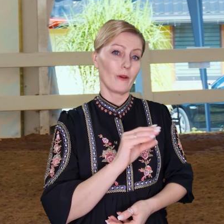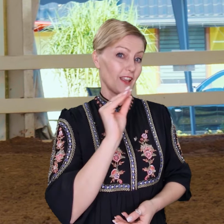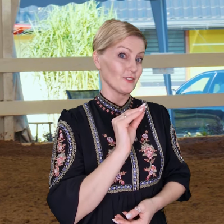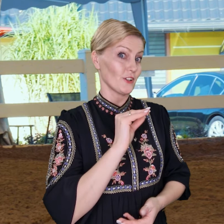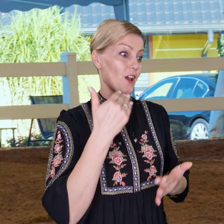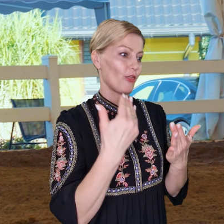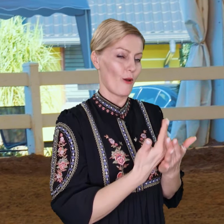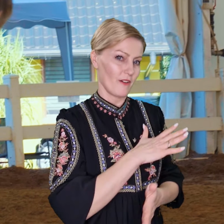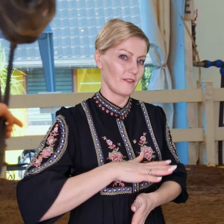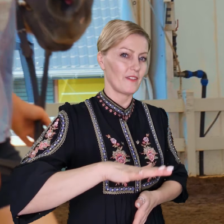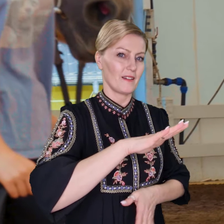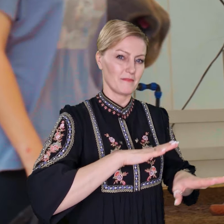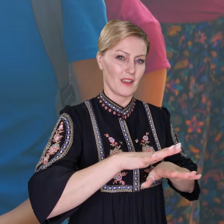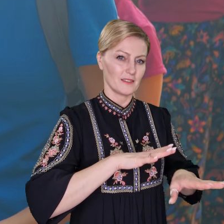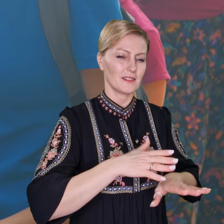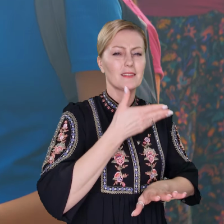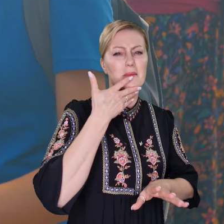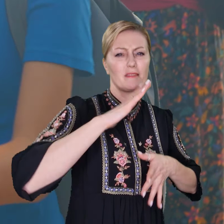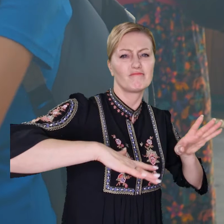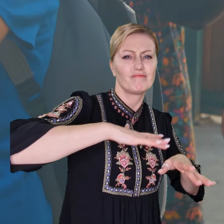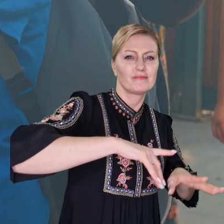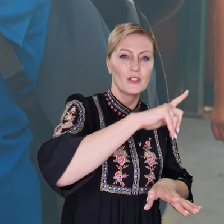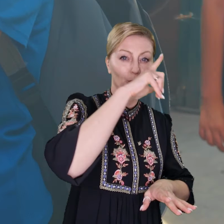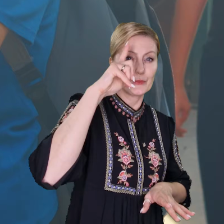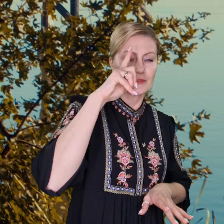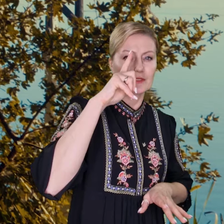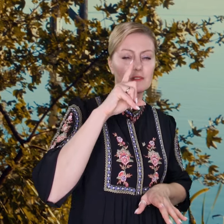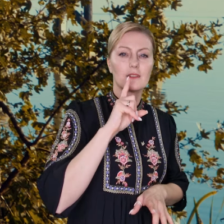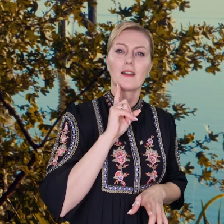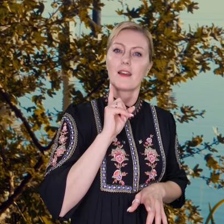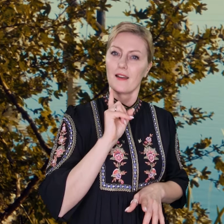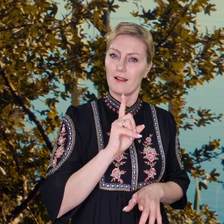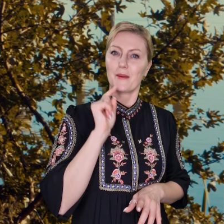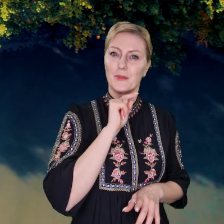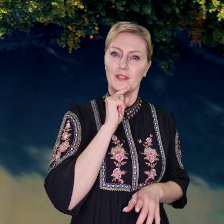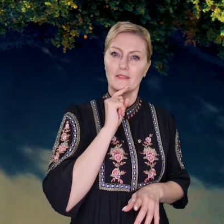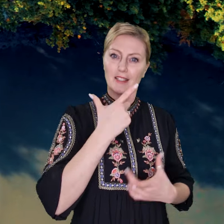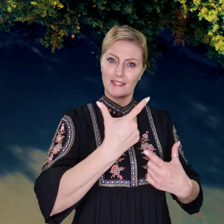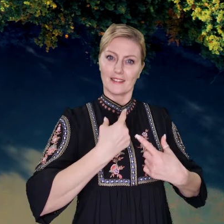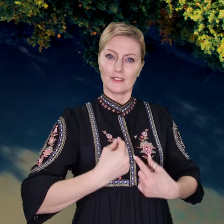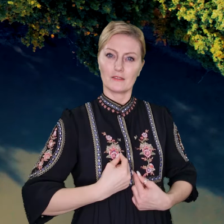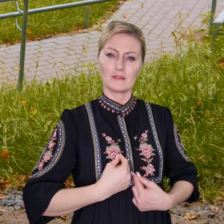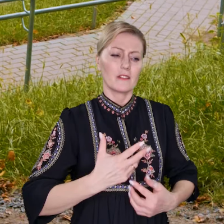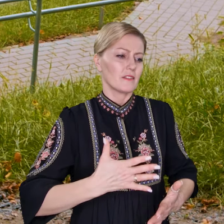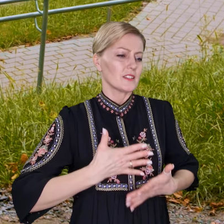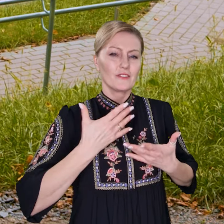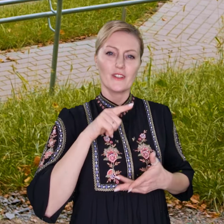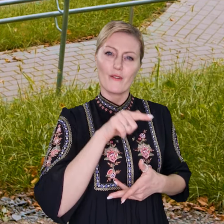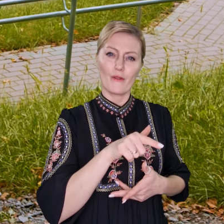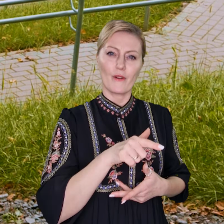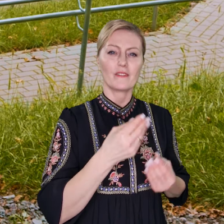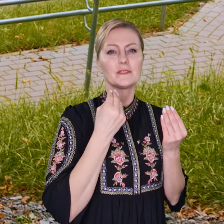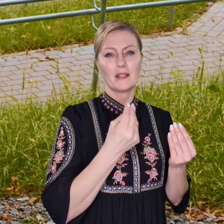Mimo że jest zupełnie nowym, niezadeptanym punktem na mapie podróżników, potrafi zaskoczyć i zachwycić